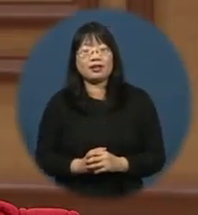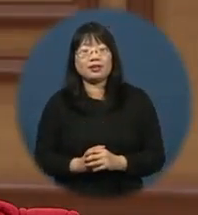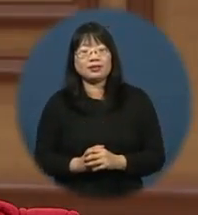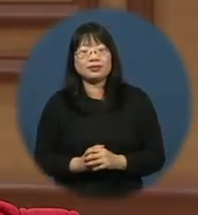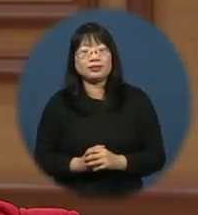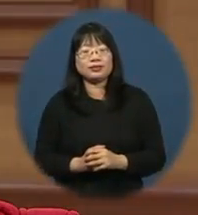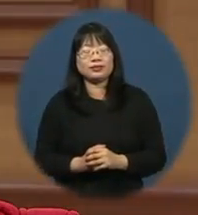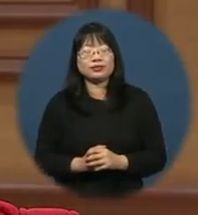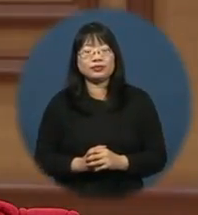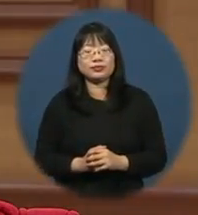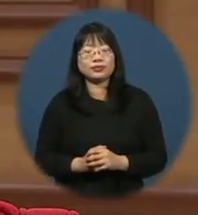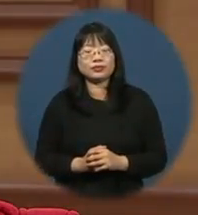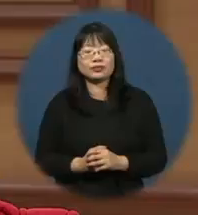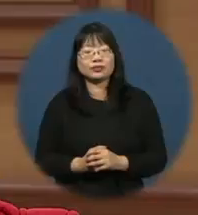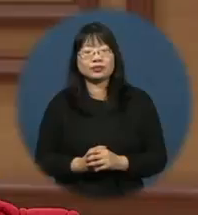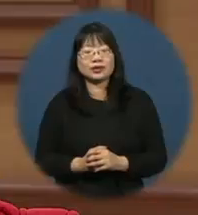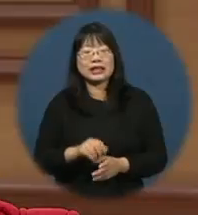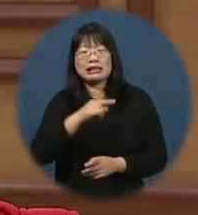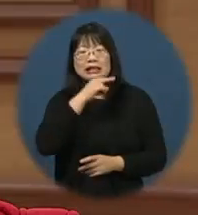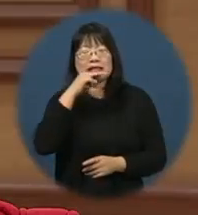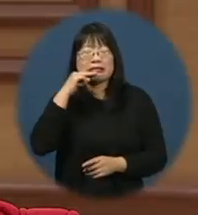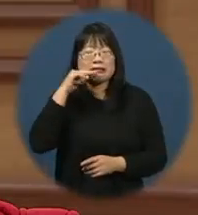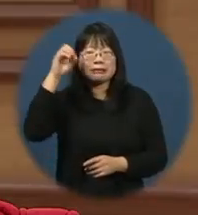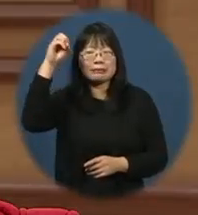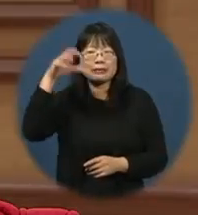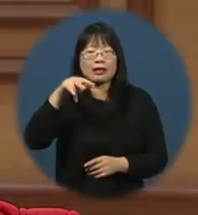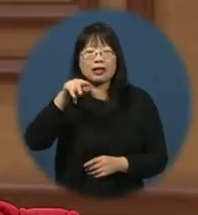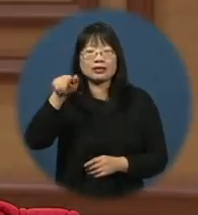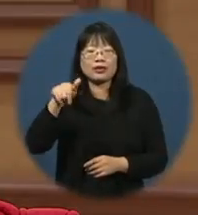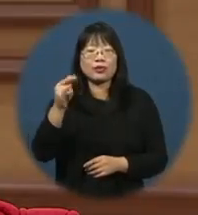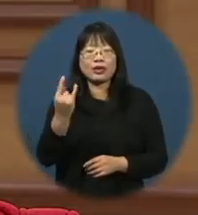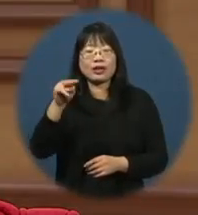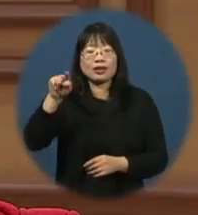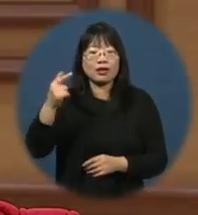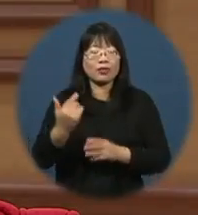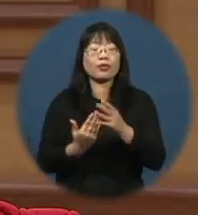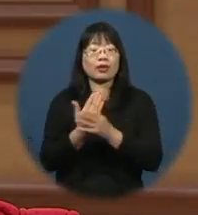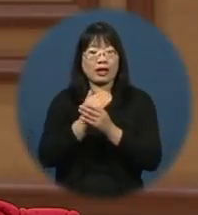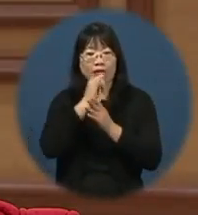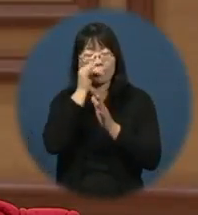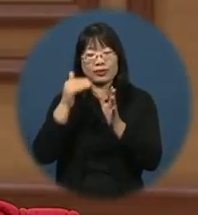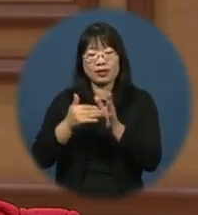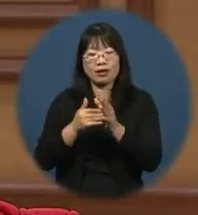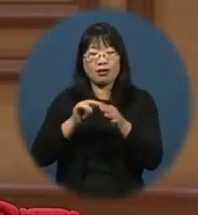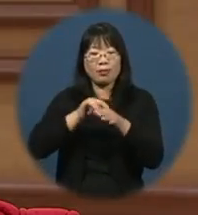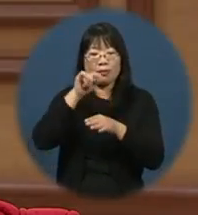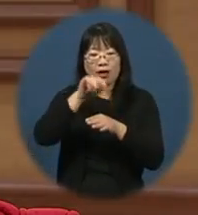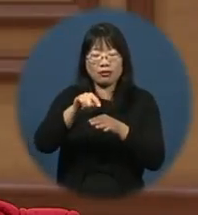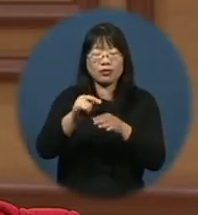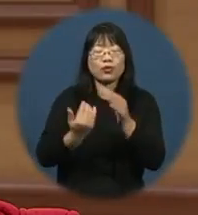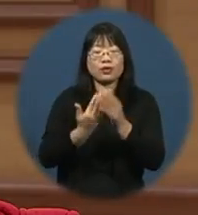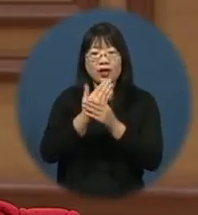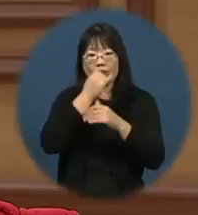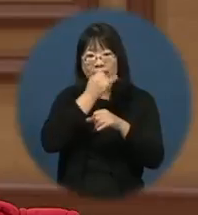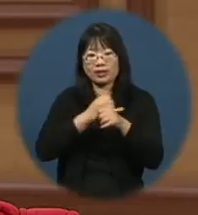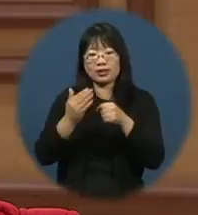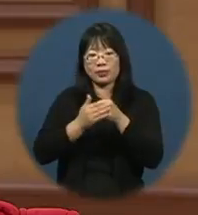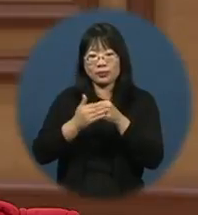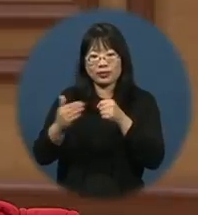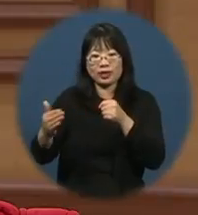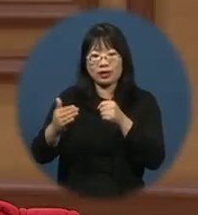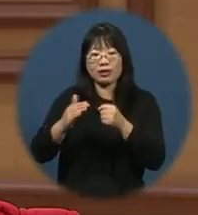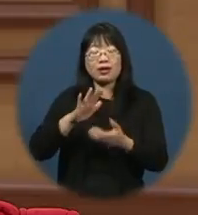그 자외선 적외선이 나오게 됩니다. 적외선. 예, 적외선. 적외선이 밖으로 나가게 됨으로써